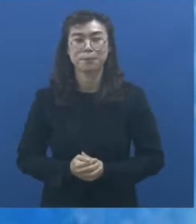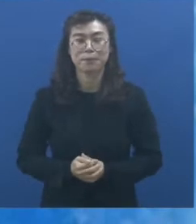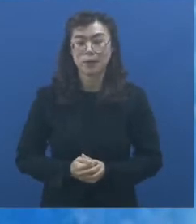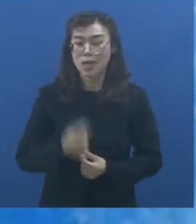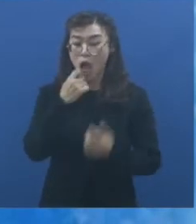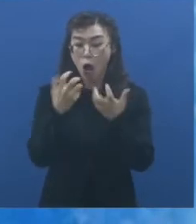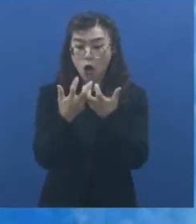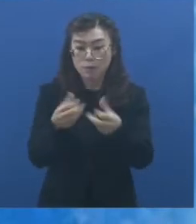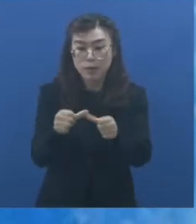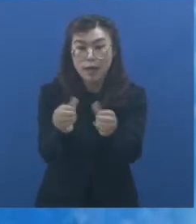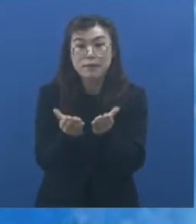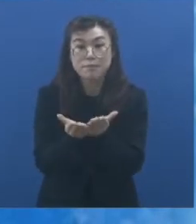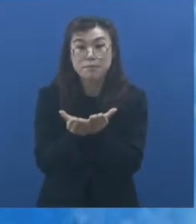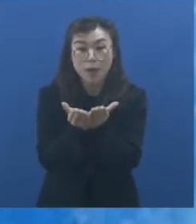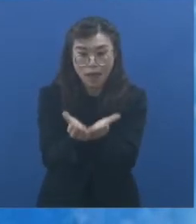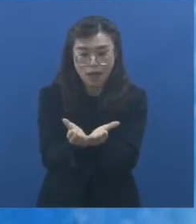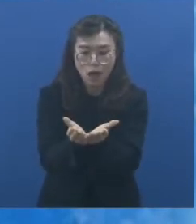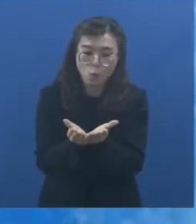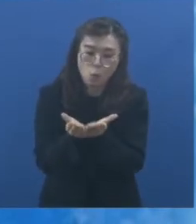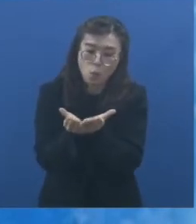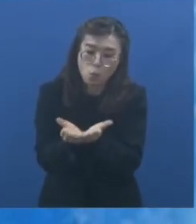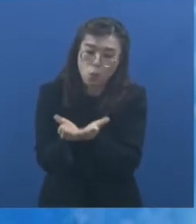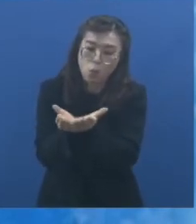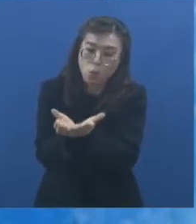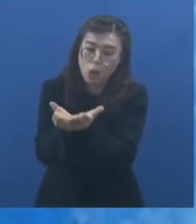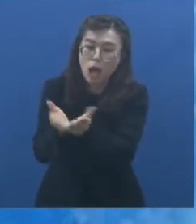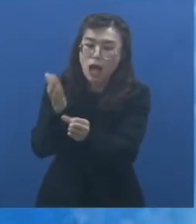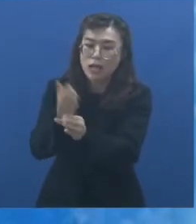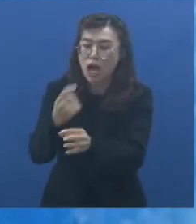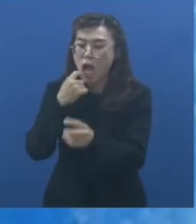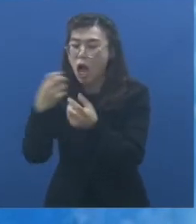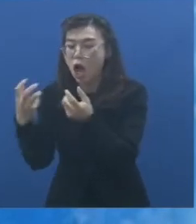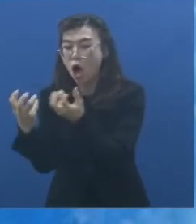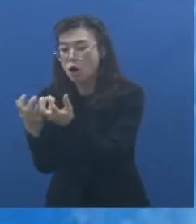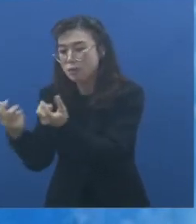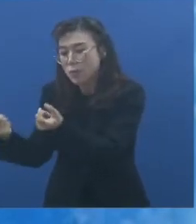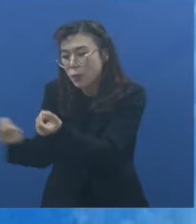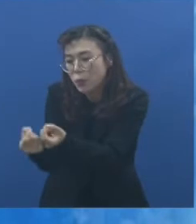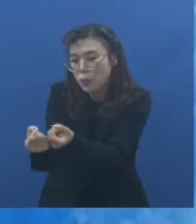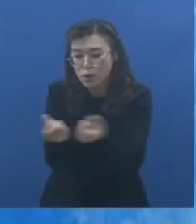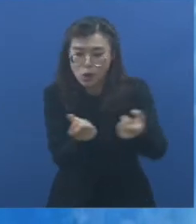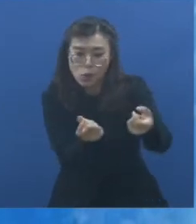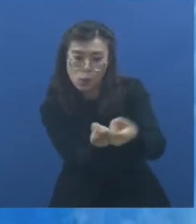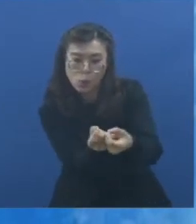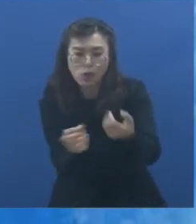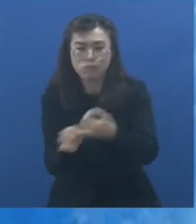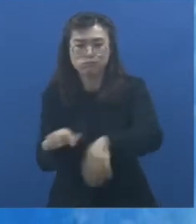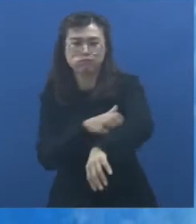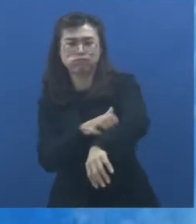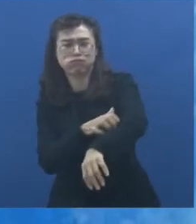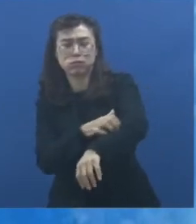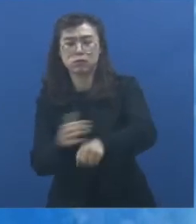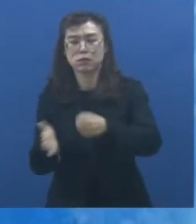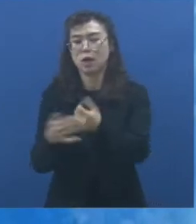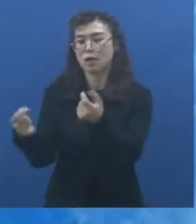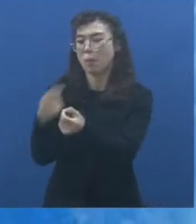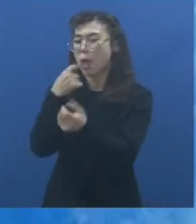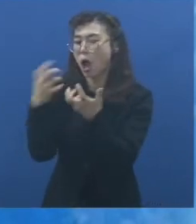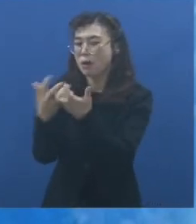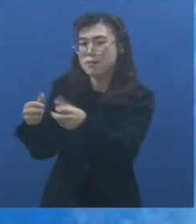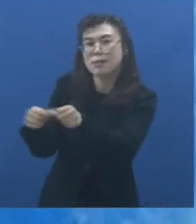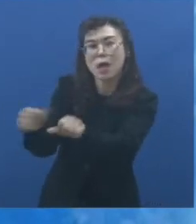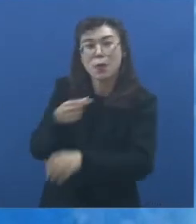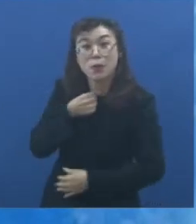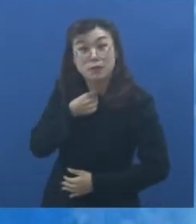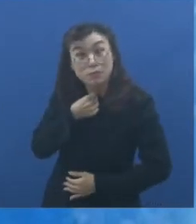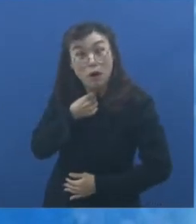이선희 이제 얼음을 깨 앞으로 나갈 때 계속 이제 옆 부분에 얼음에 나서 붙을 수 있잖아요 줘 그러면 옆인 얼음 들을 막 깨고 싶어요 그래서 어떻게